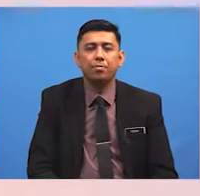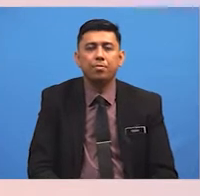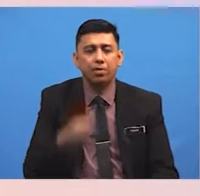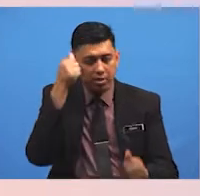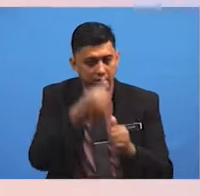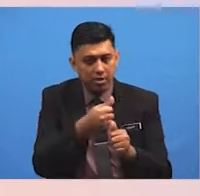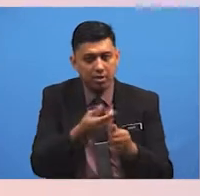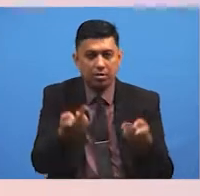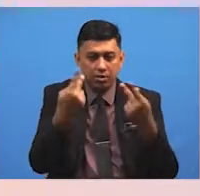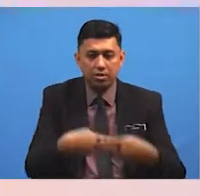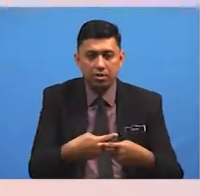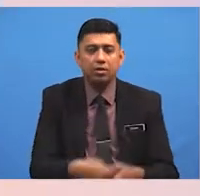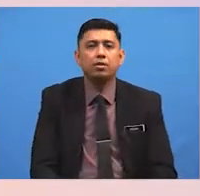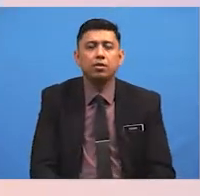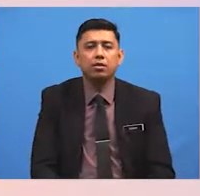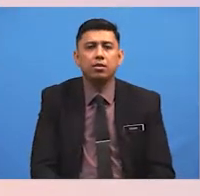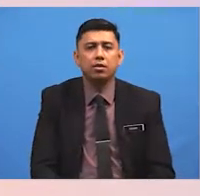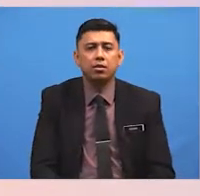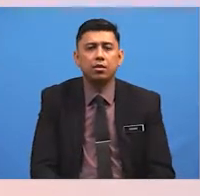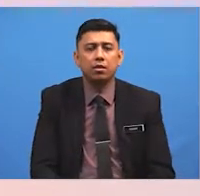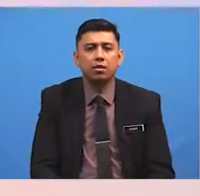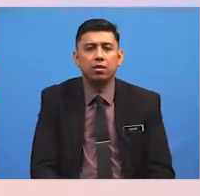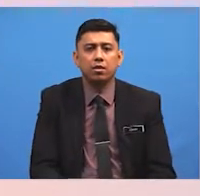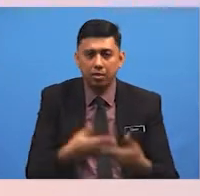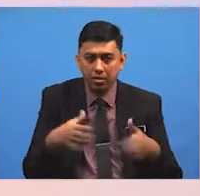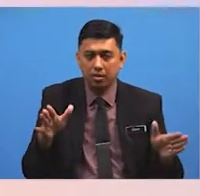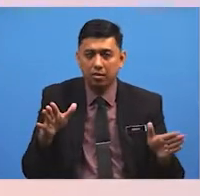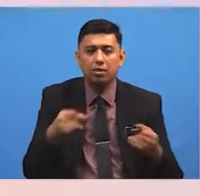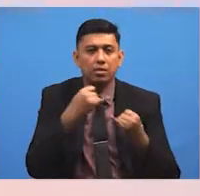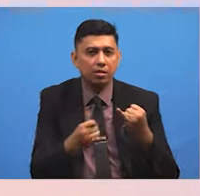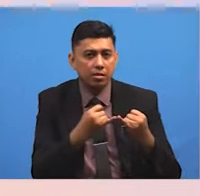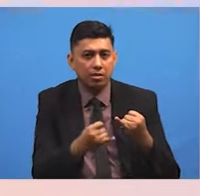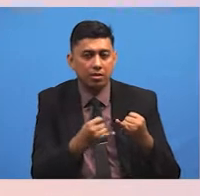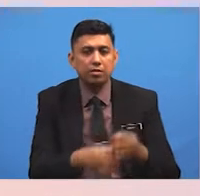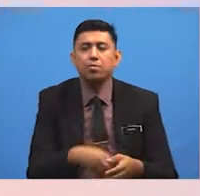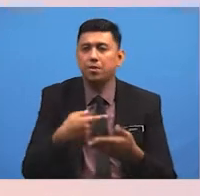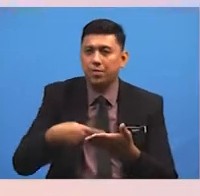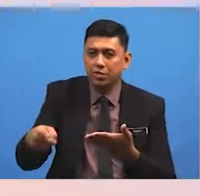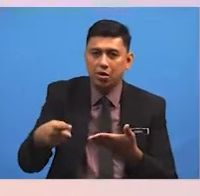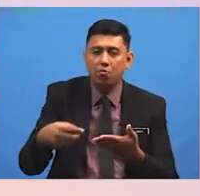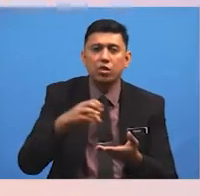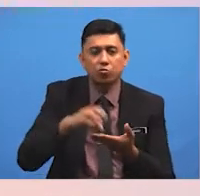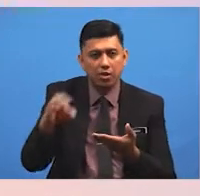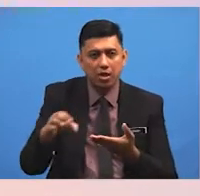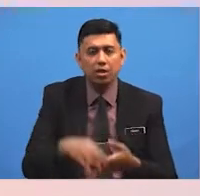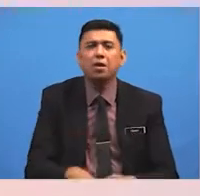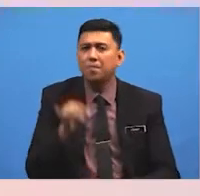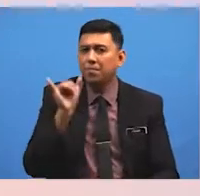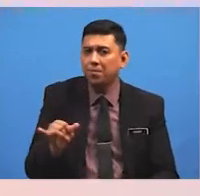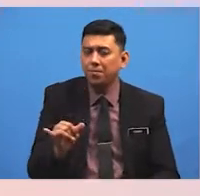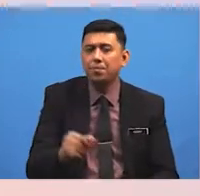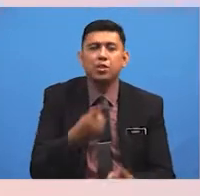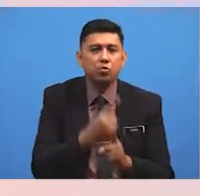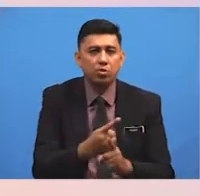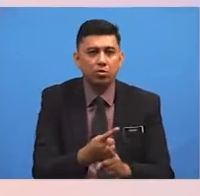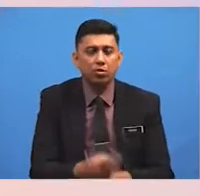ingat kembali murid-murid apakah Langkah terakhir dalam menyedihkan belanjawan tunai Iya